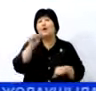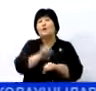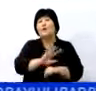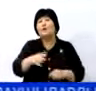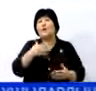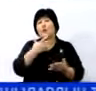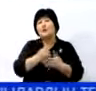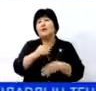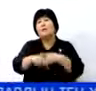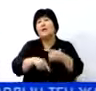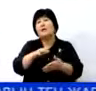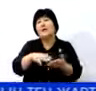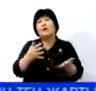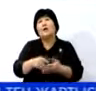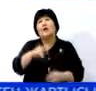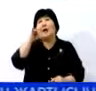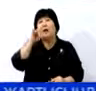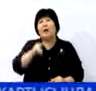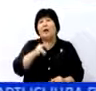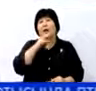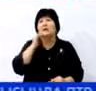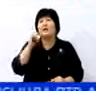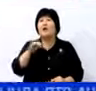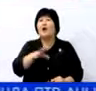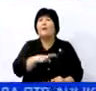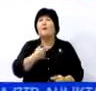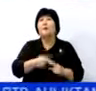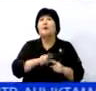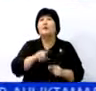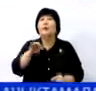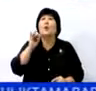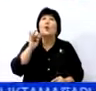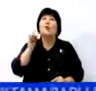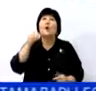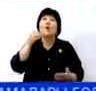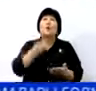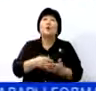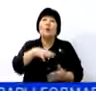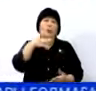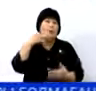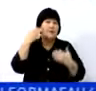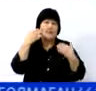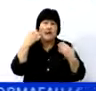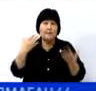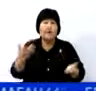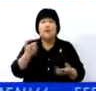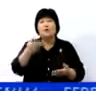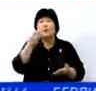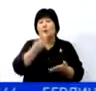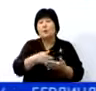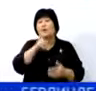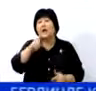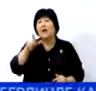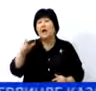өзін жалғасын таба береді. Қазақстан тарихқа өте бай болғандықтан, бірақ сол тарихтың құндылығын көбісі білмейді. Сол құндылықты